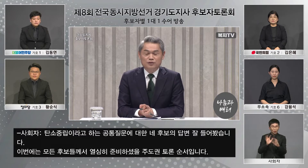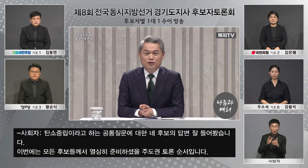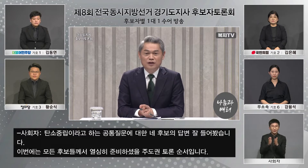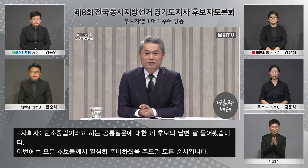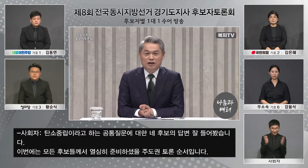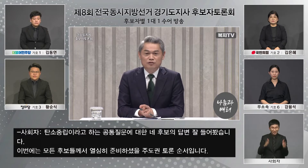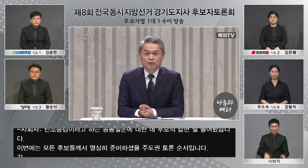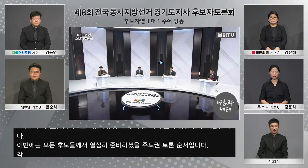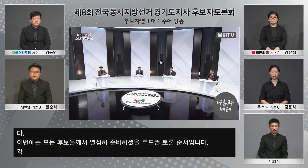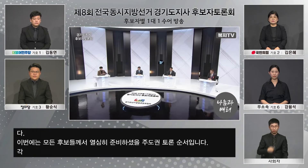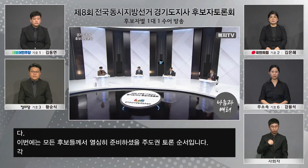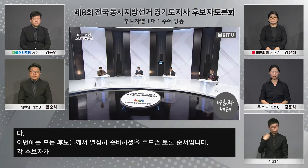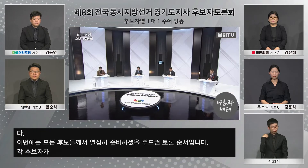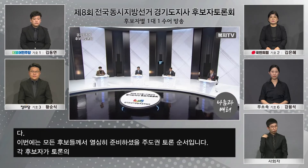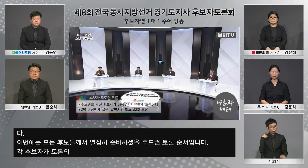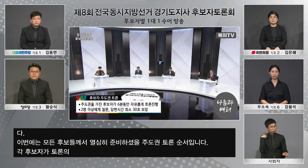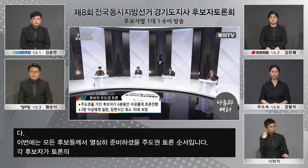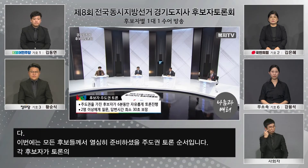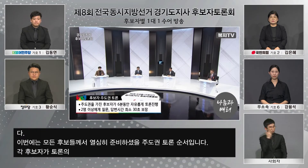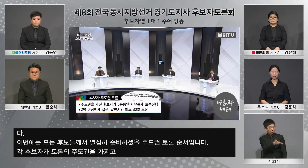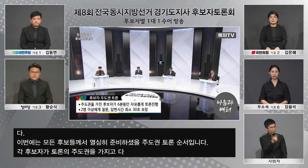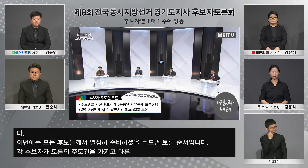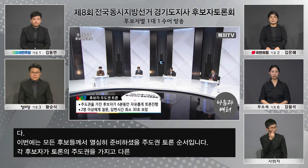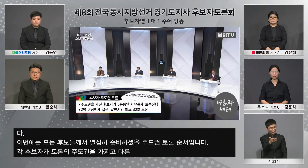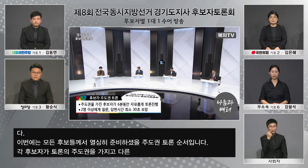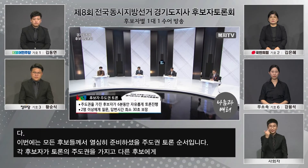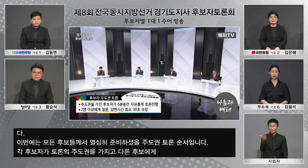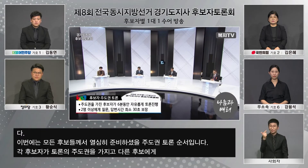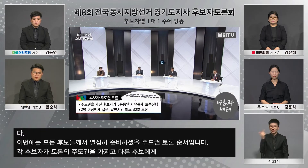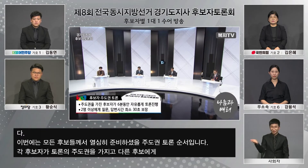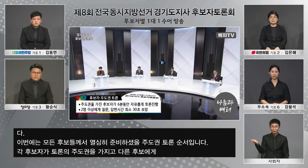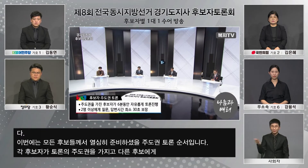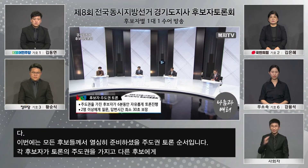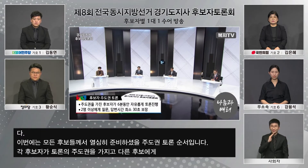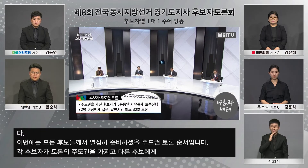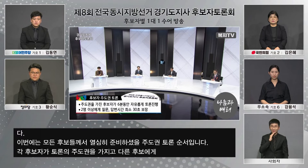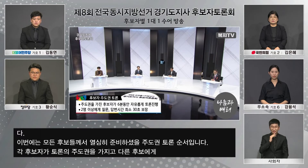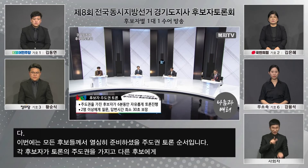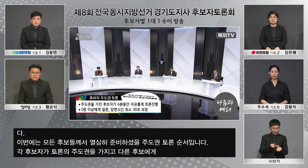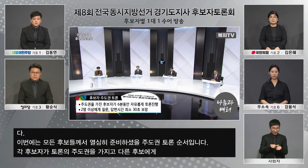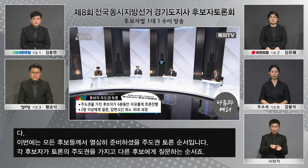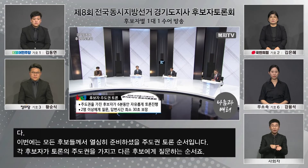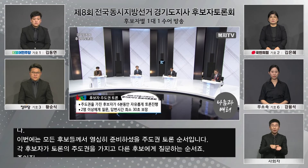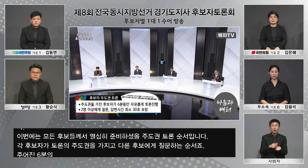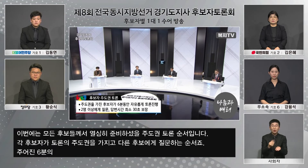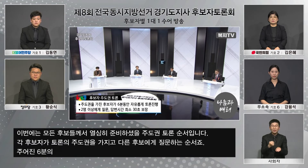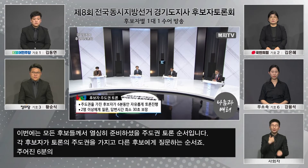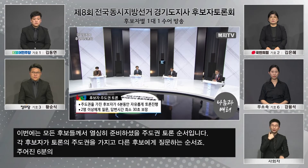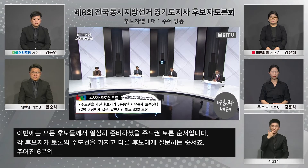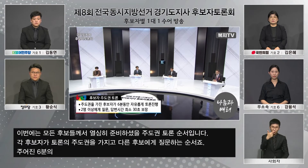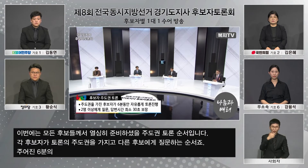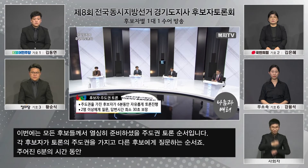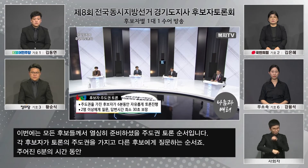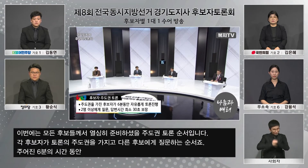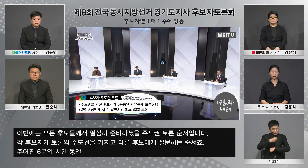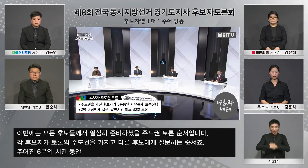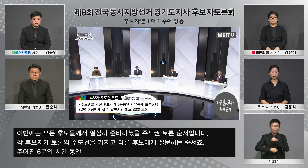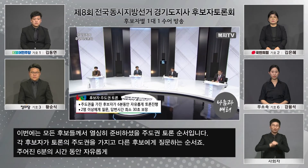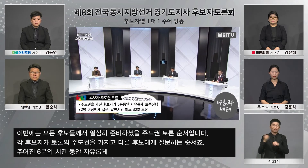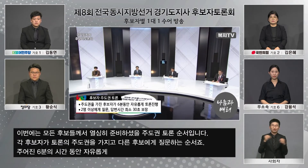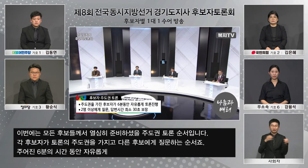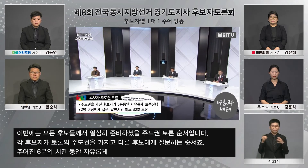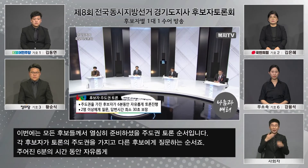주도권을 가지고 다른 후보에게 질문하는 순서죠. 주어진 6분의 시간 동안 자유롭게 토론을 해